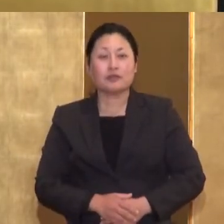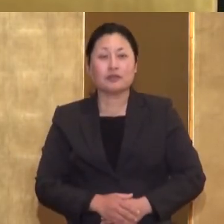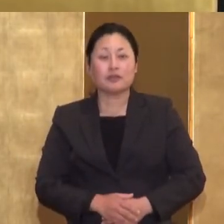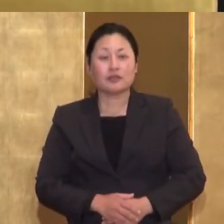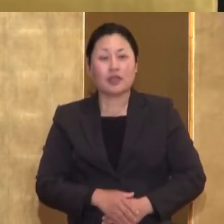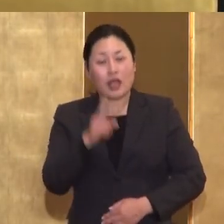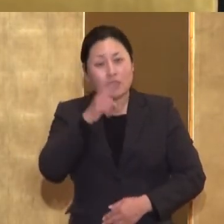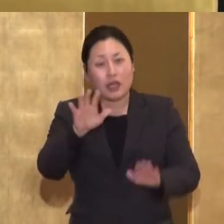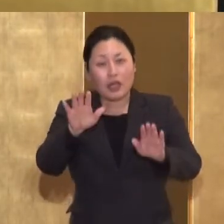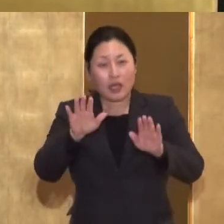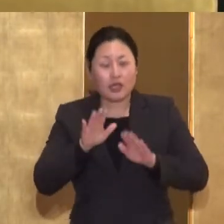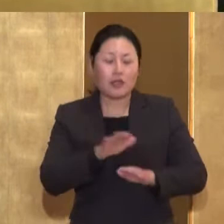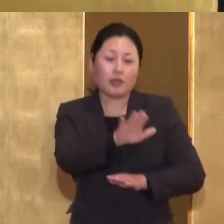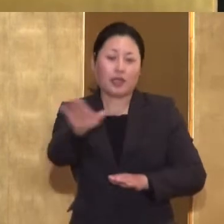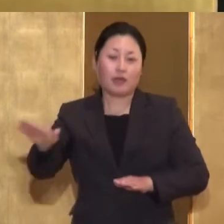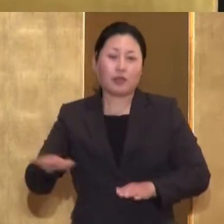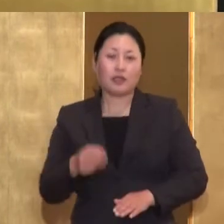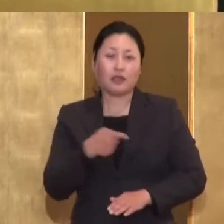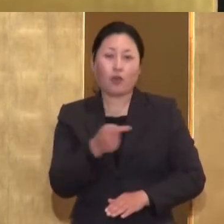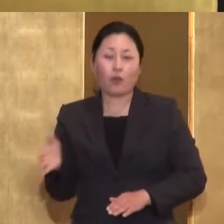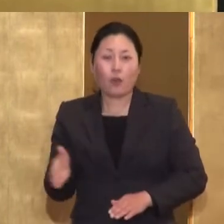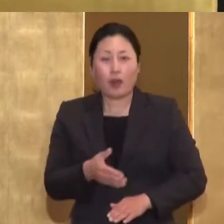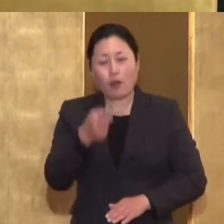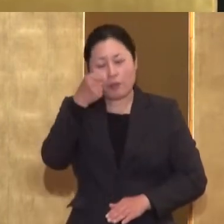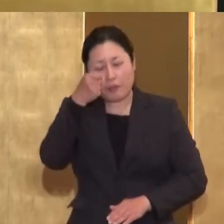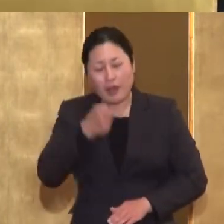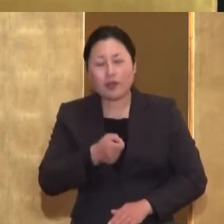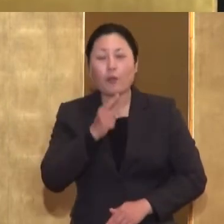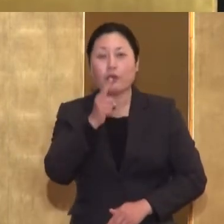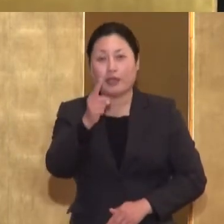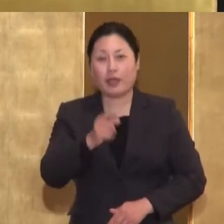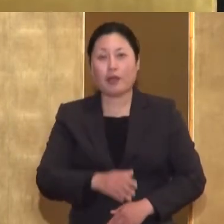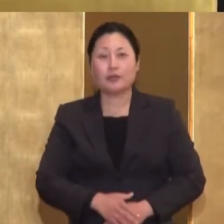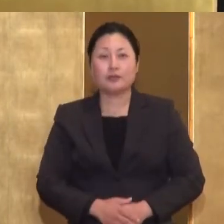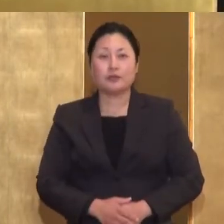にこれよりお見舞いを申し上げます。